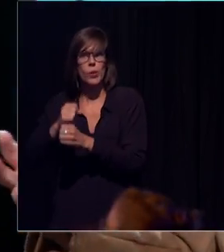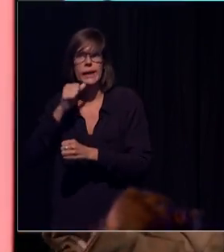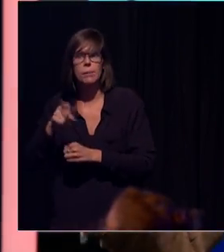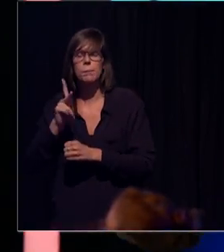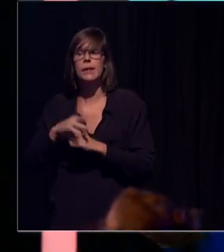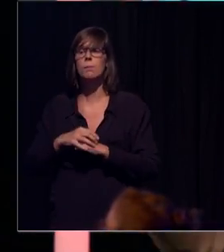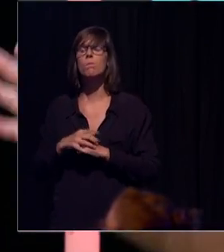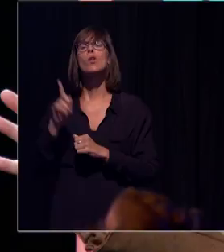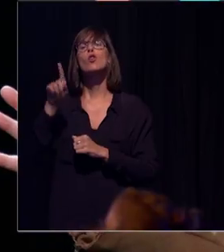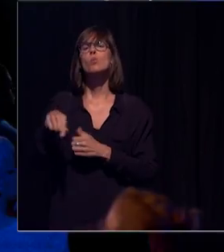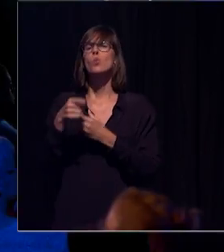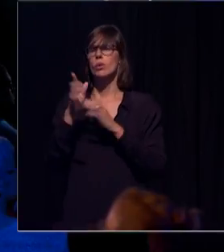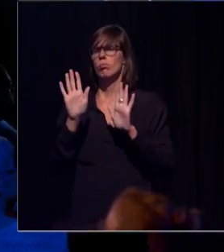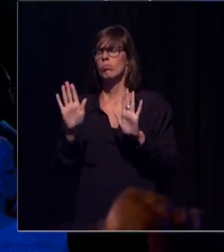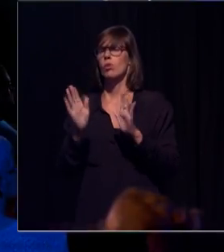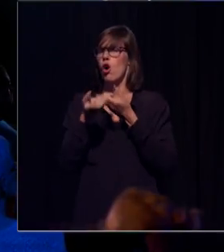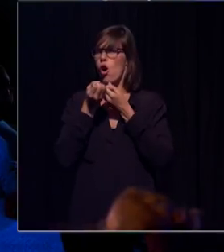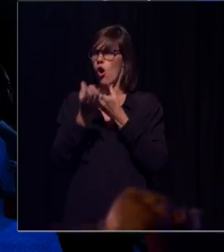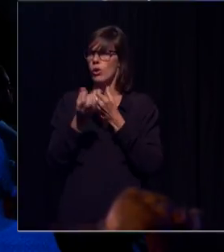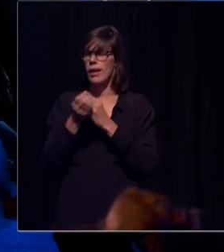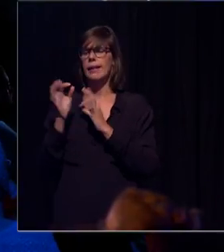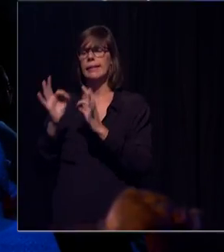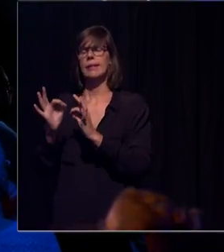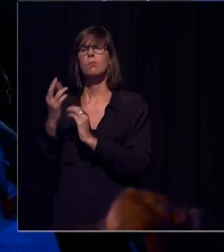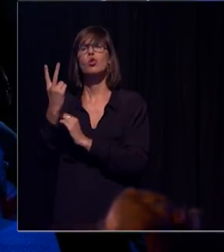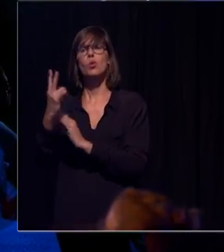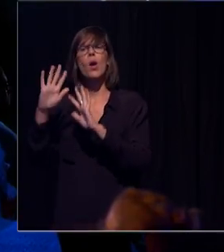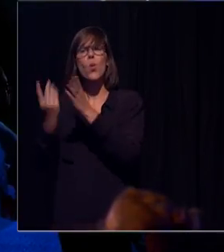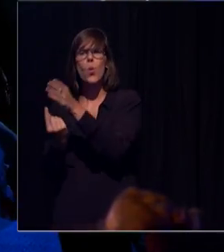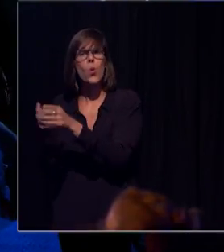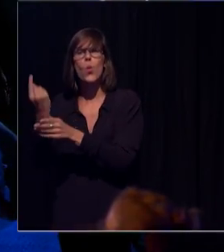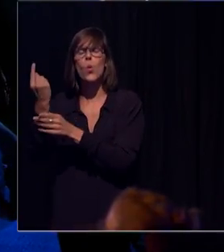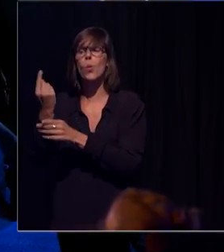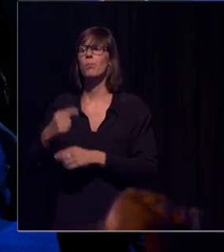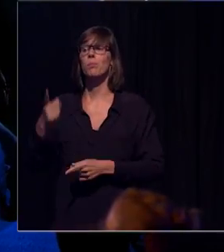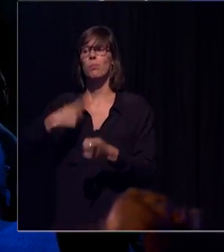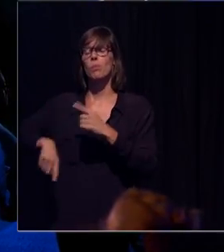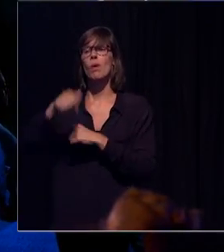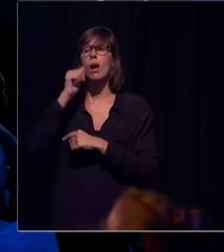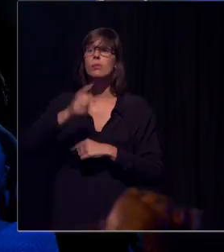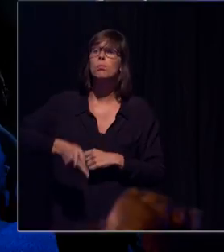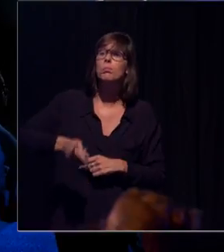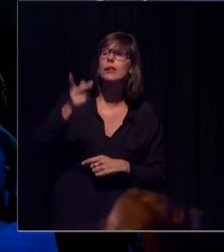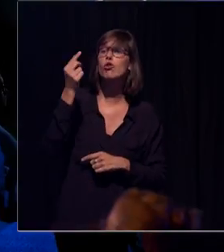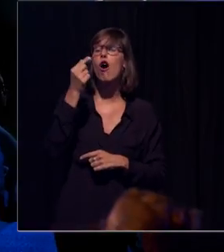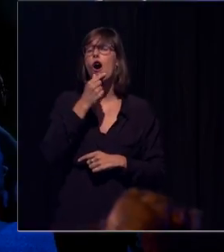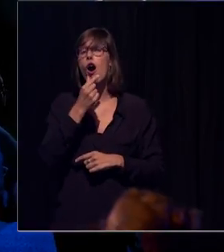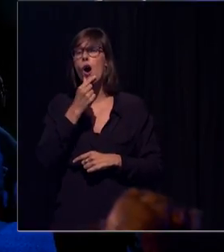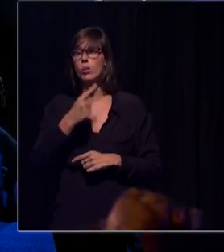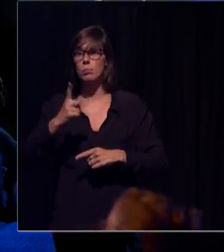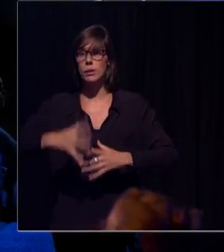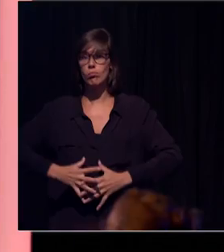diabetes iets gans anders. Namelijk, daar is de werking van insuline defect. Nu, hier moet ik een stapje